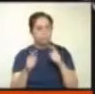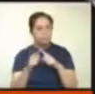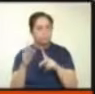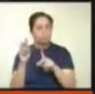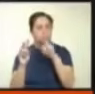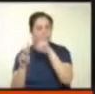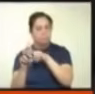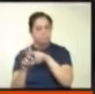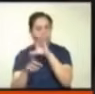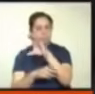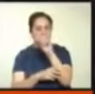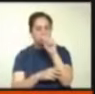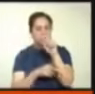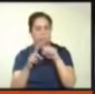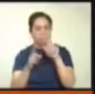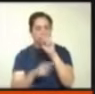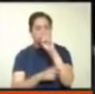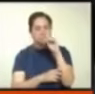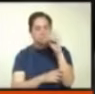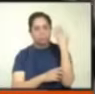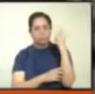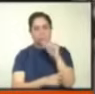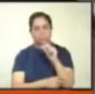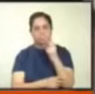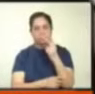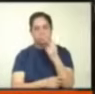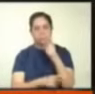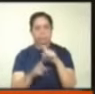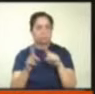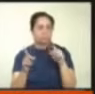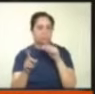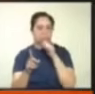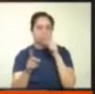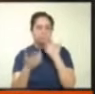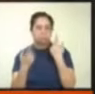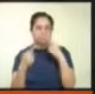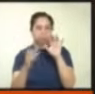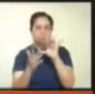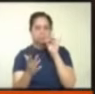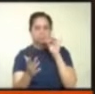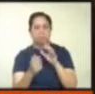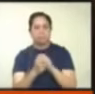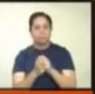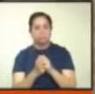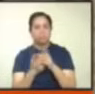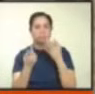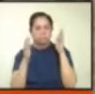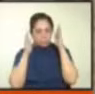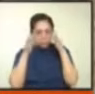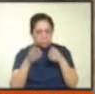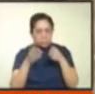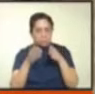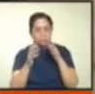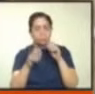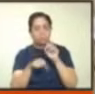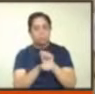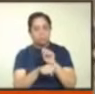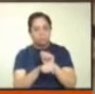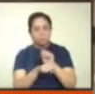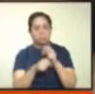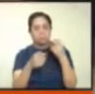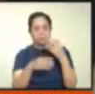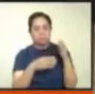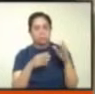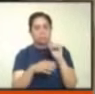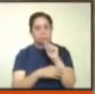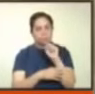mag-apply sa Court of Appeals at sa Sandigan Bayan noong 2013 at 2015 pero hindi po siya napili. Tinuon na lang niya ang kanyang atensyon sa pagtapos